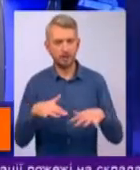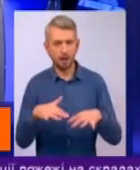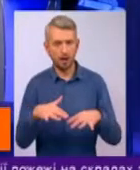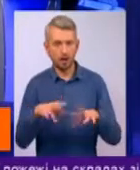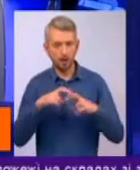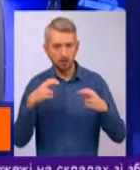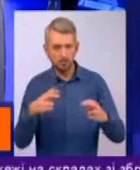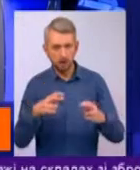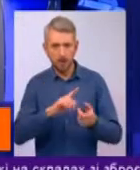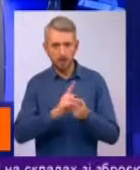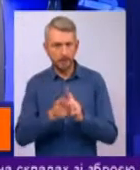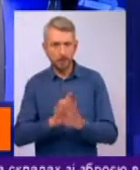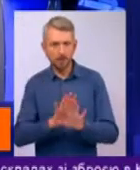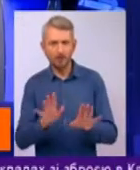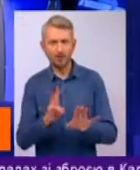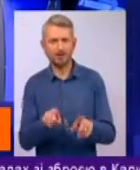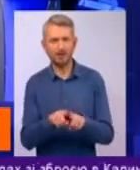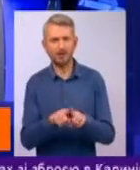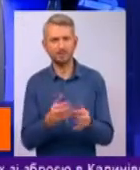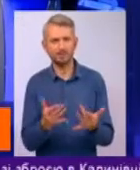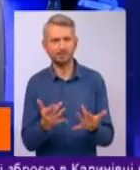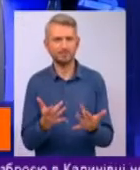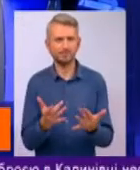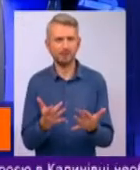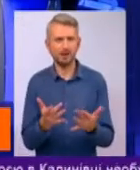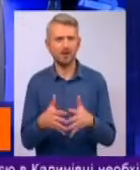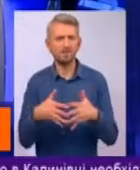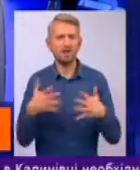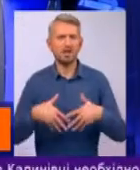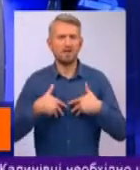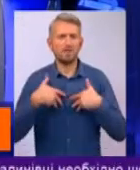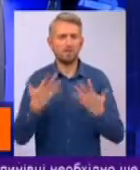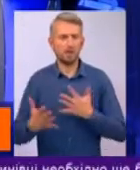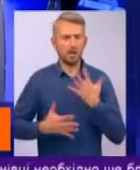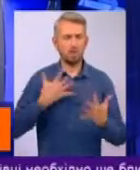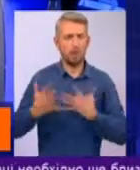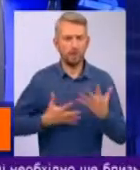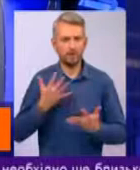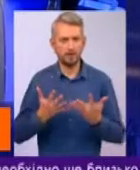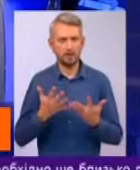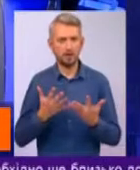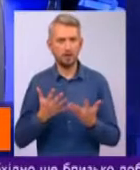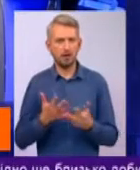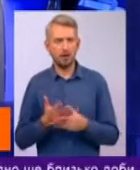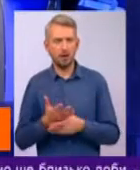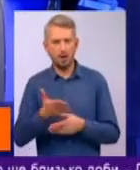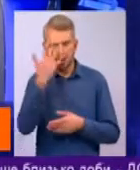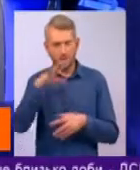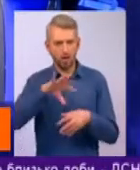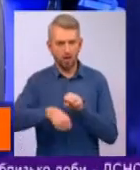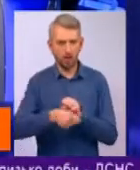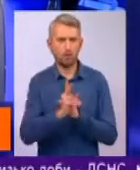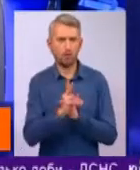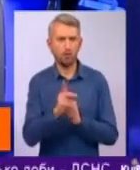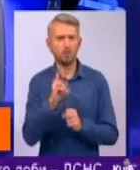не перетворило, знаєте, в такий великий виплеск адреналіду і емоцій. Зняття чиєїсь там голови, як вже вимагають